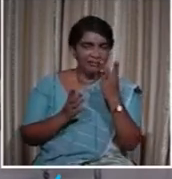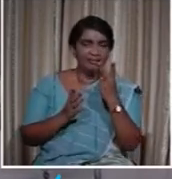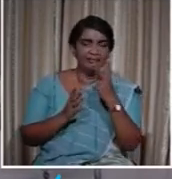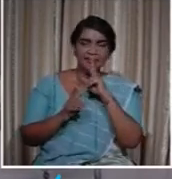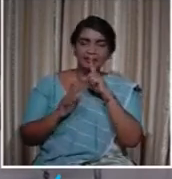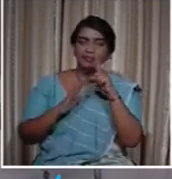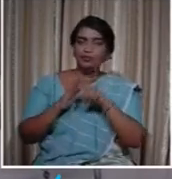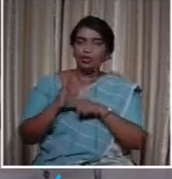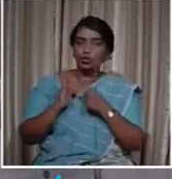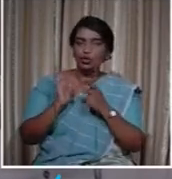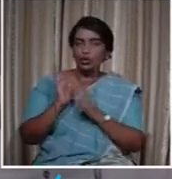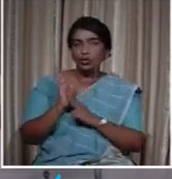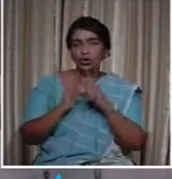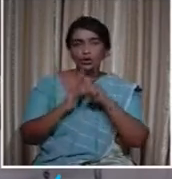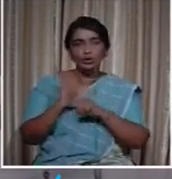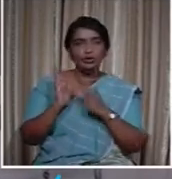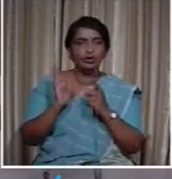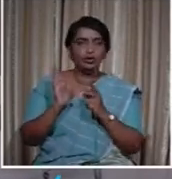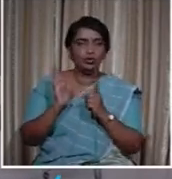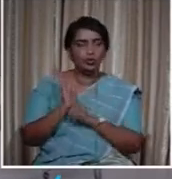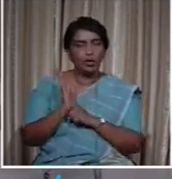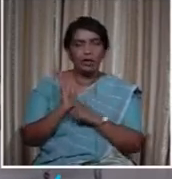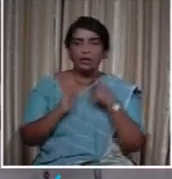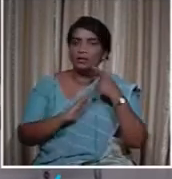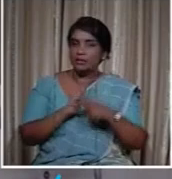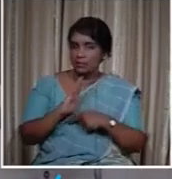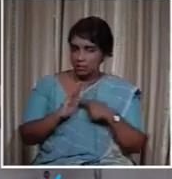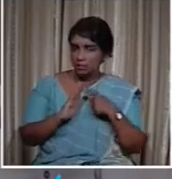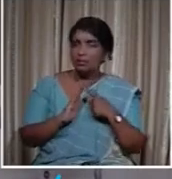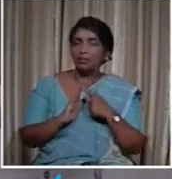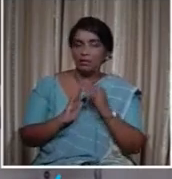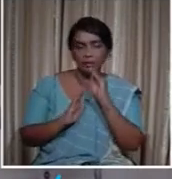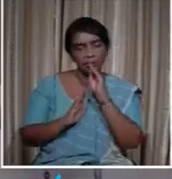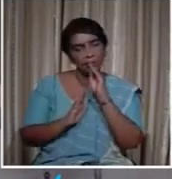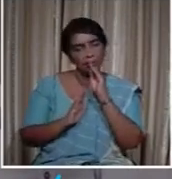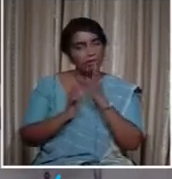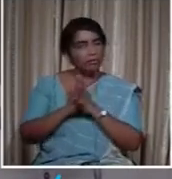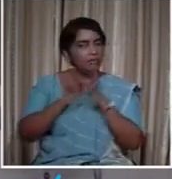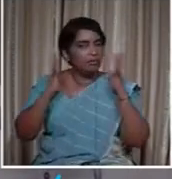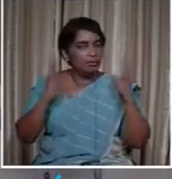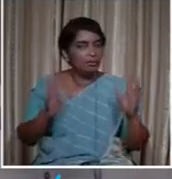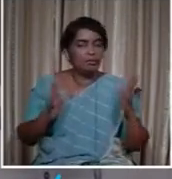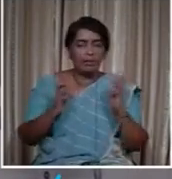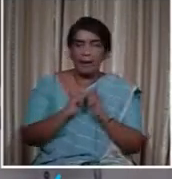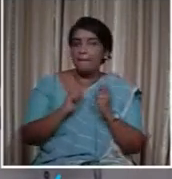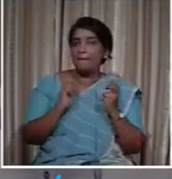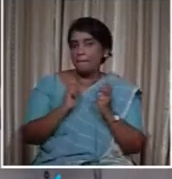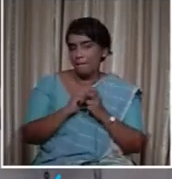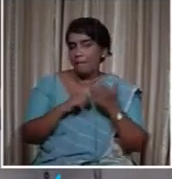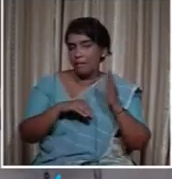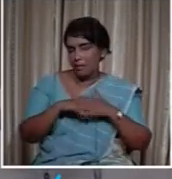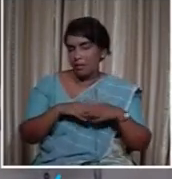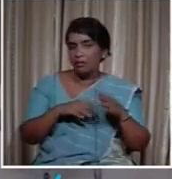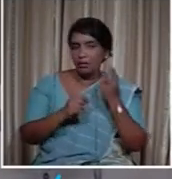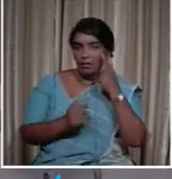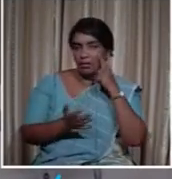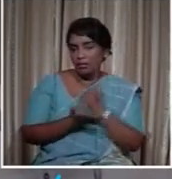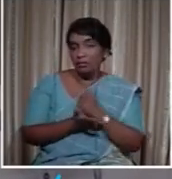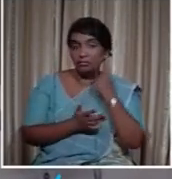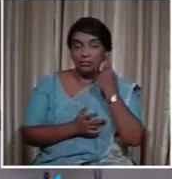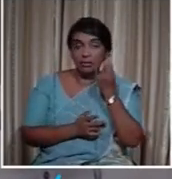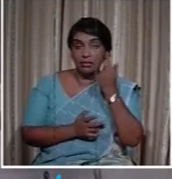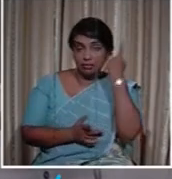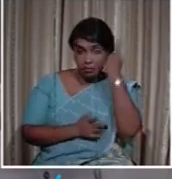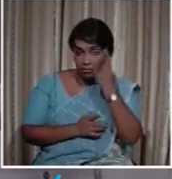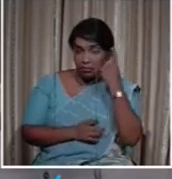மாதங்களுக்கு பிற்பாடு, இலங்கை ஒரு பெரிய பட்டினிச்சாவை எதிர்கொள்ளப் போகிறது என்று பல பொருளியல் ஆய்வாளர்கள், பொருளியல் நோக்கர்கள் ஆர்வலம்